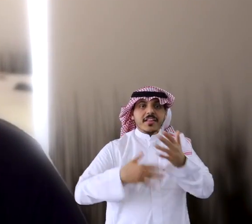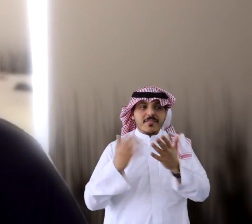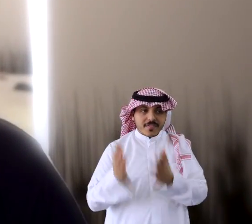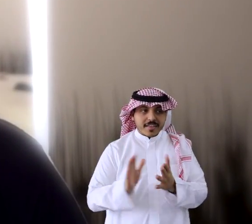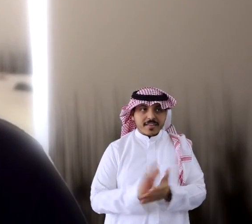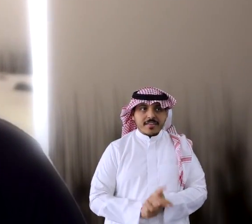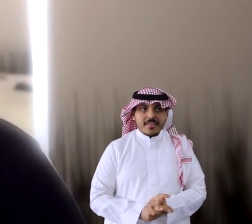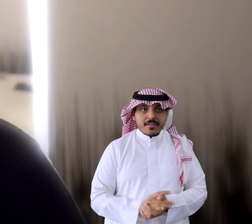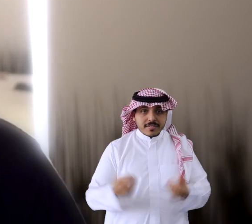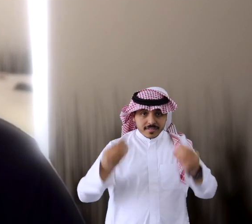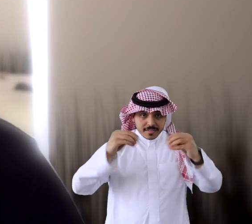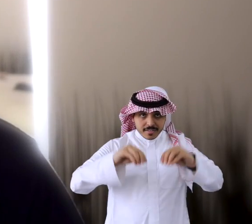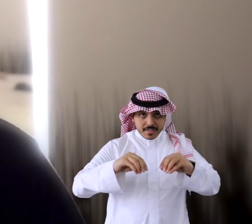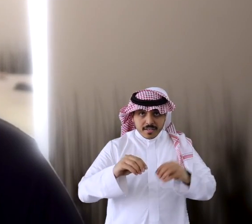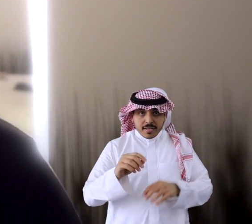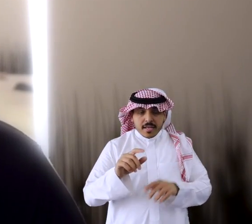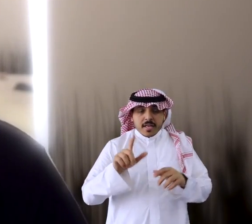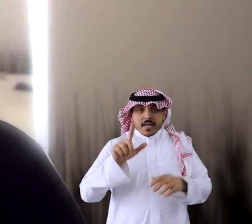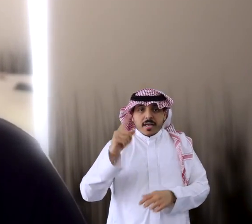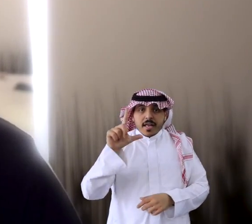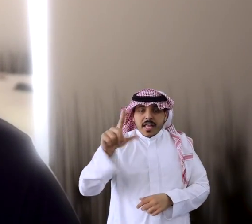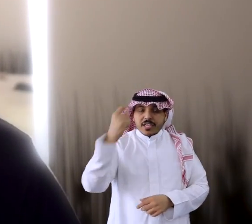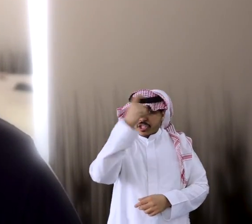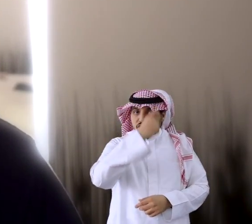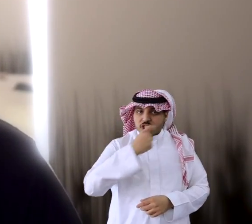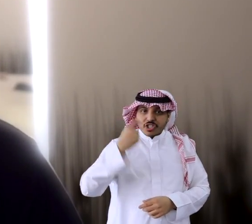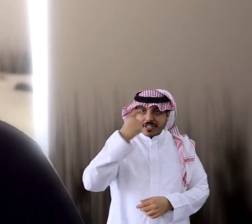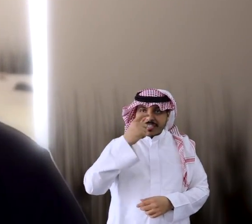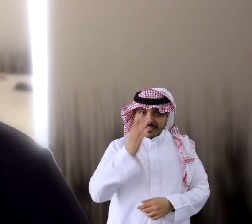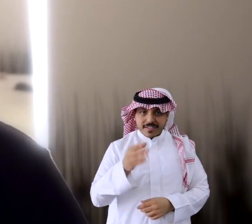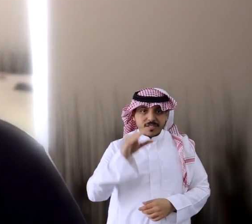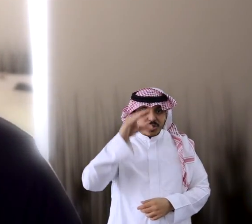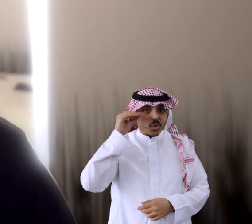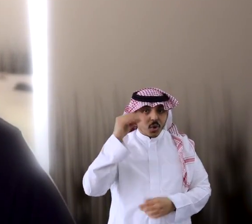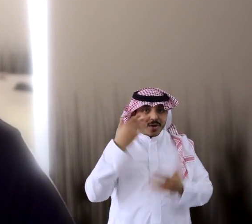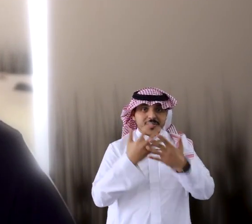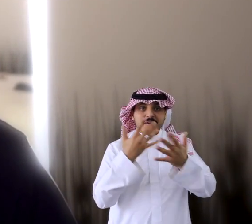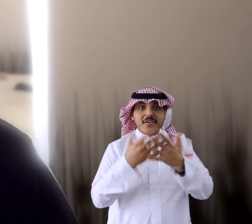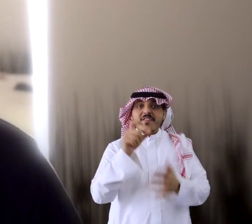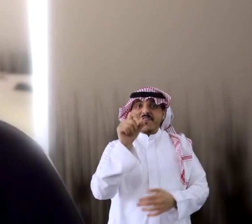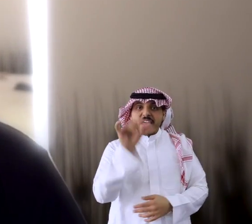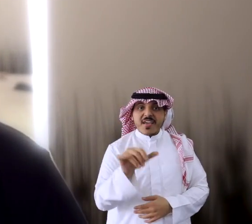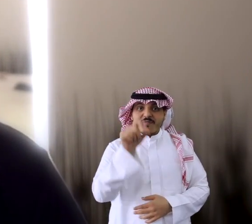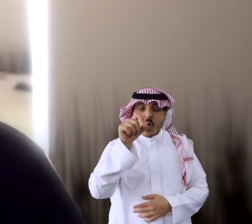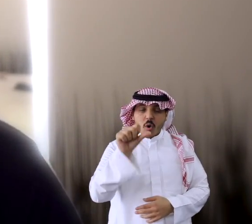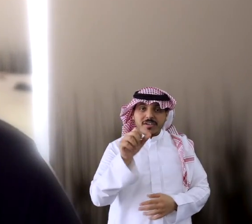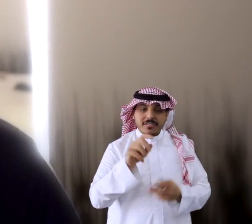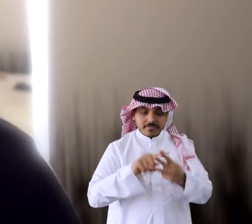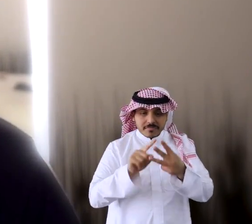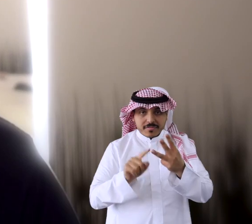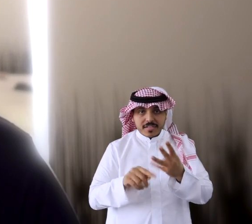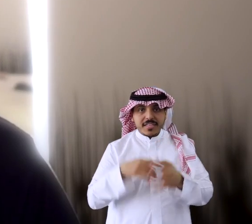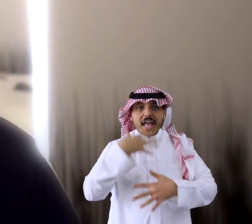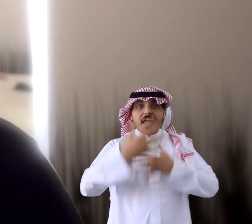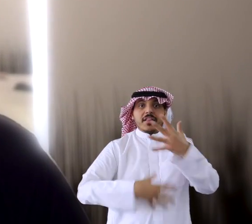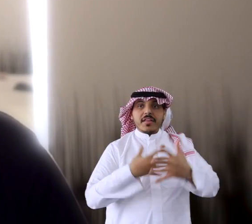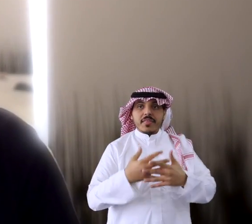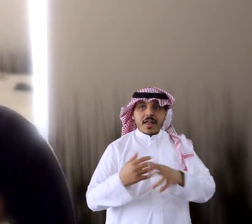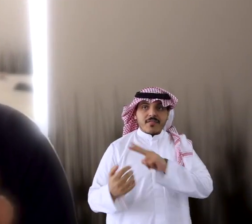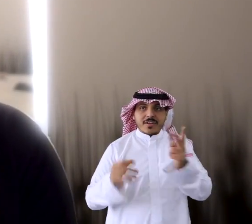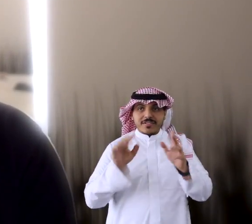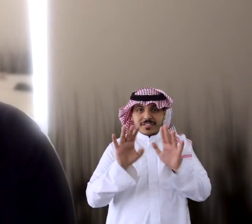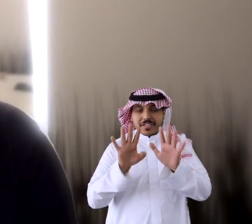التحديث. وأيضا شاشات من LG وشاشات من سوني وفيفو، كل هذول شاشات بيحصلوا على تحديثات.